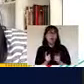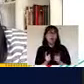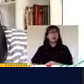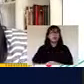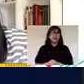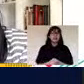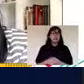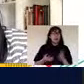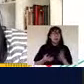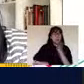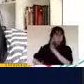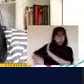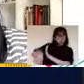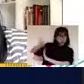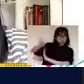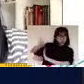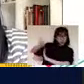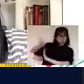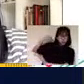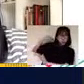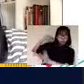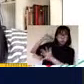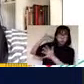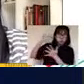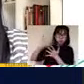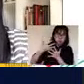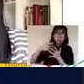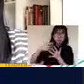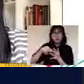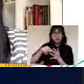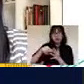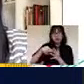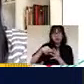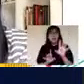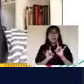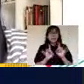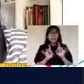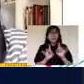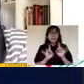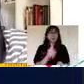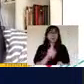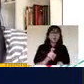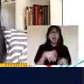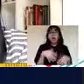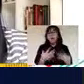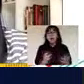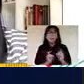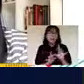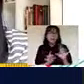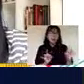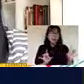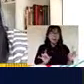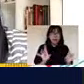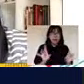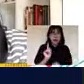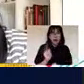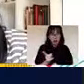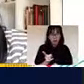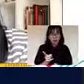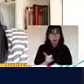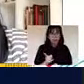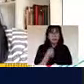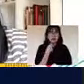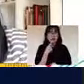mungkin punya perbedaan kebutuhan dan perbedaan persepsi atau penilaian terhadap data